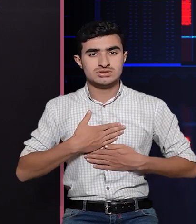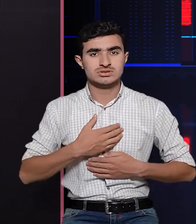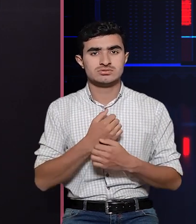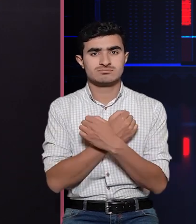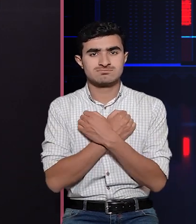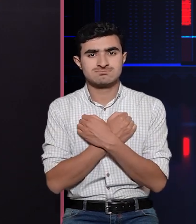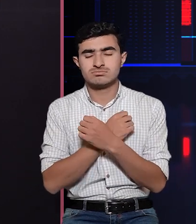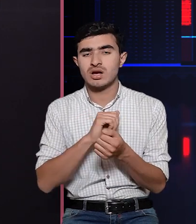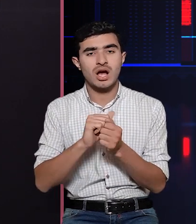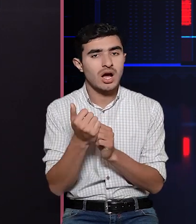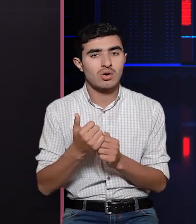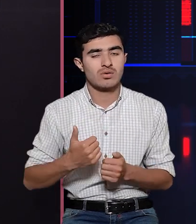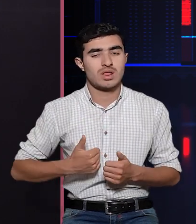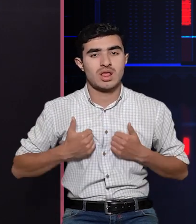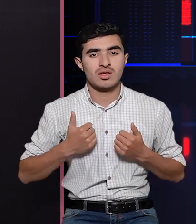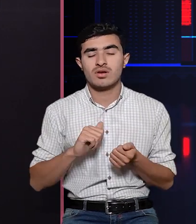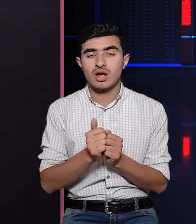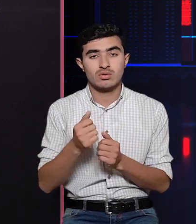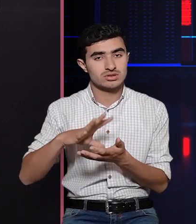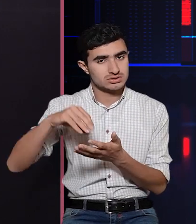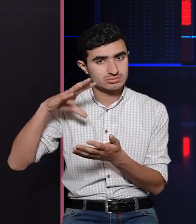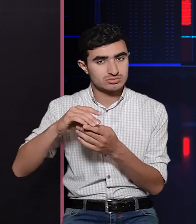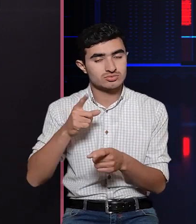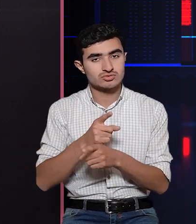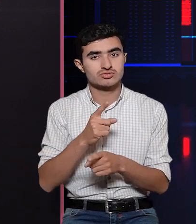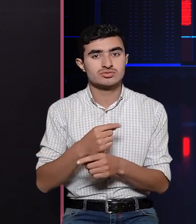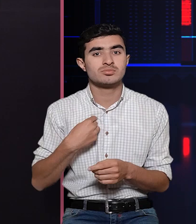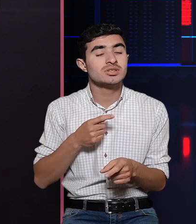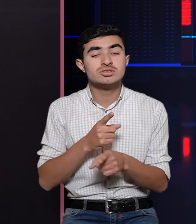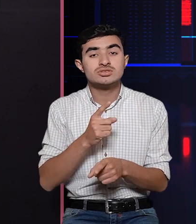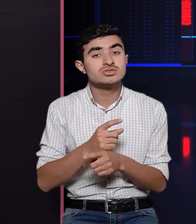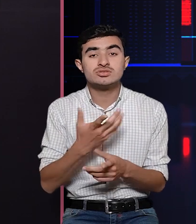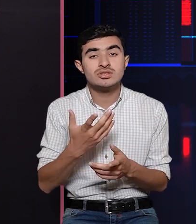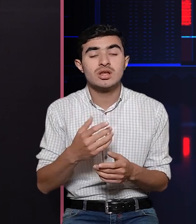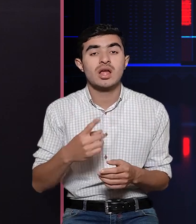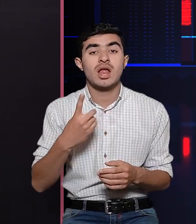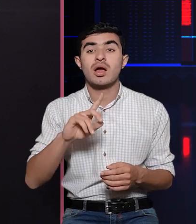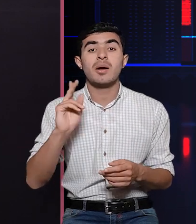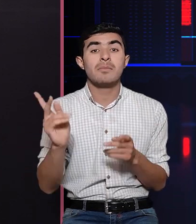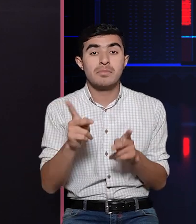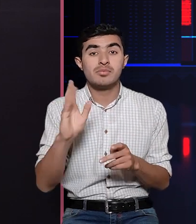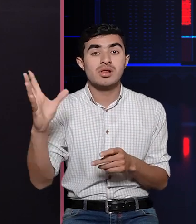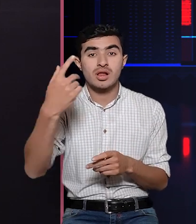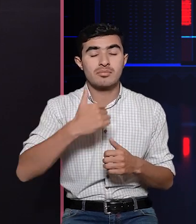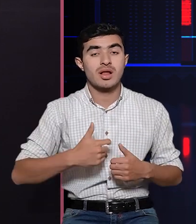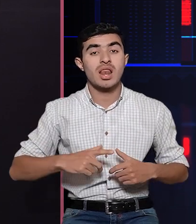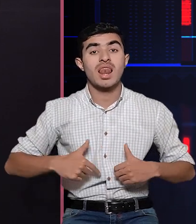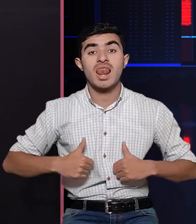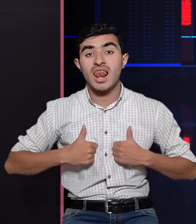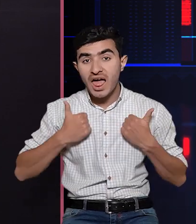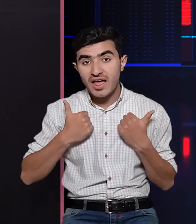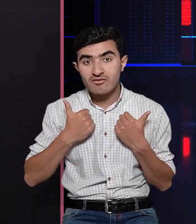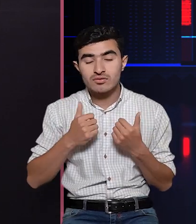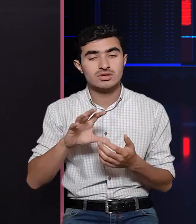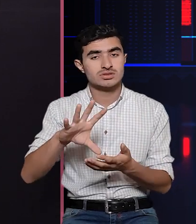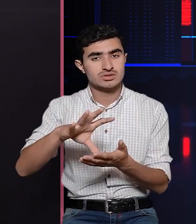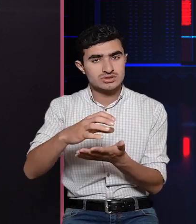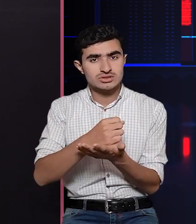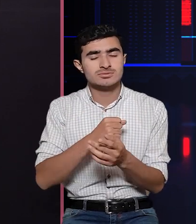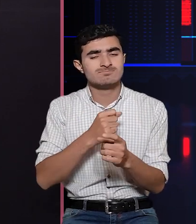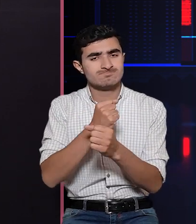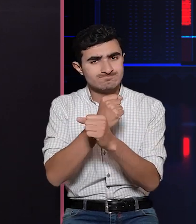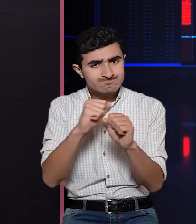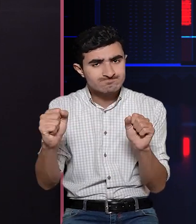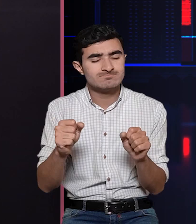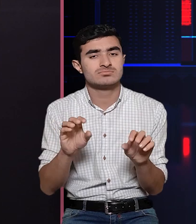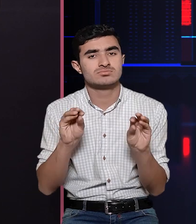حاصل کر سکتے ہیں, زندگیاں بچانے کی ٹریننگ حاصل کر سکتے ہیں. ہمارا مشن ہے لائف سیور پروگرام میں کہ ہم ہر گھر میں ایک فرسٹ